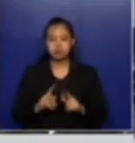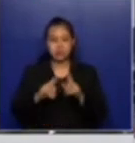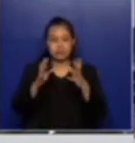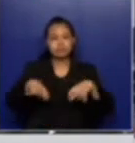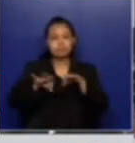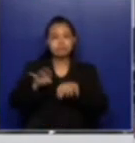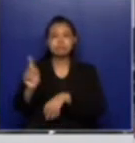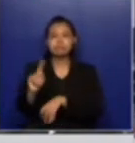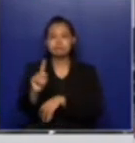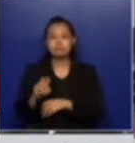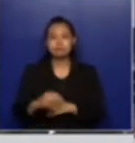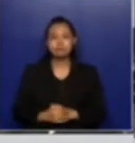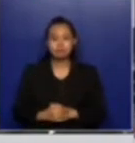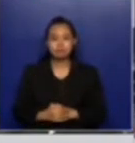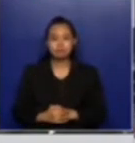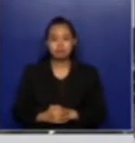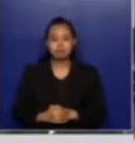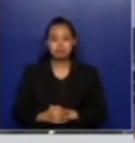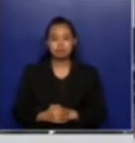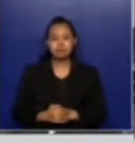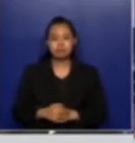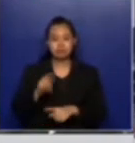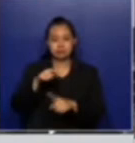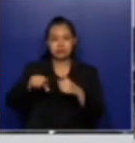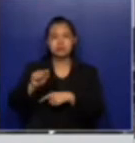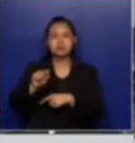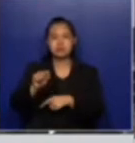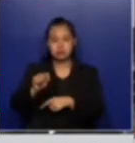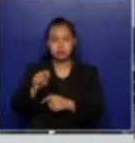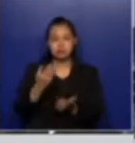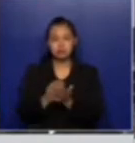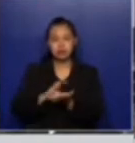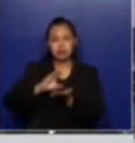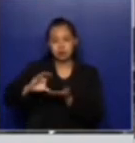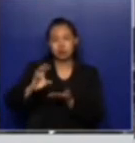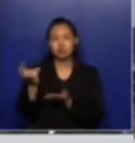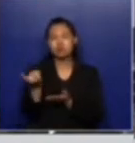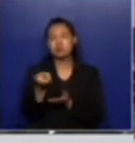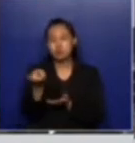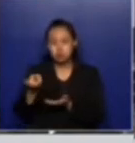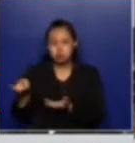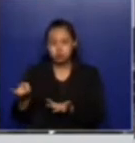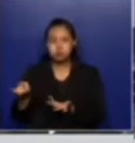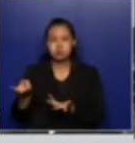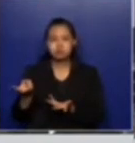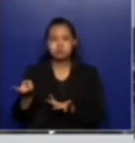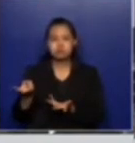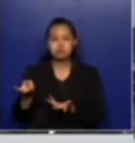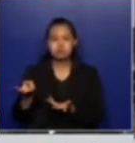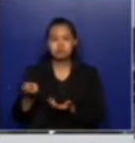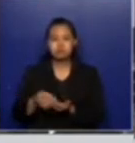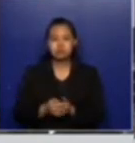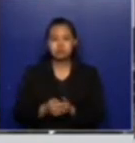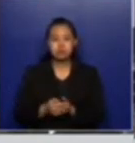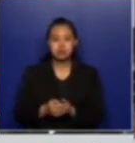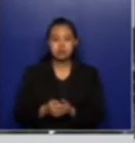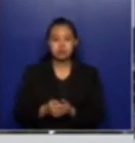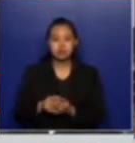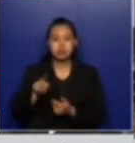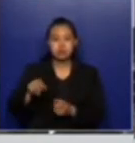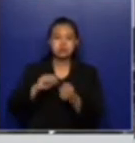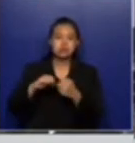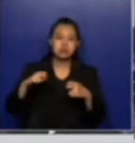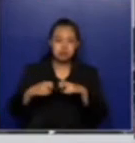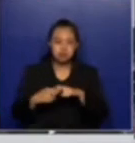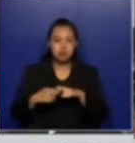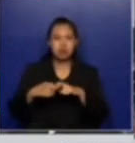านใน 20% ของงบลงทุนซึ่งมีน้อยอยู่แล้วเนี่ยยังใช้ลงทุนแก้ไขปัญหาประช